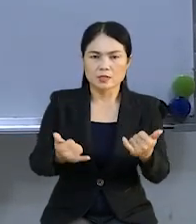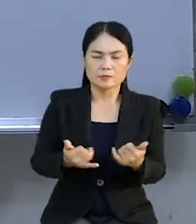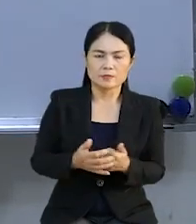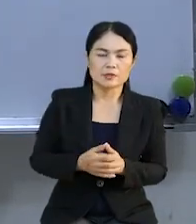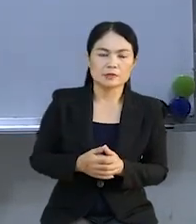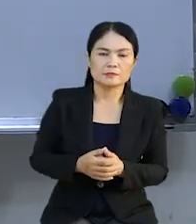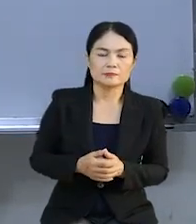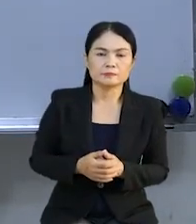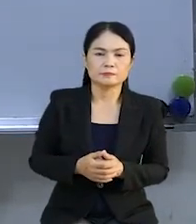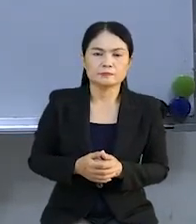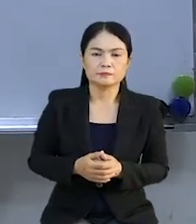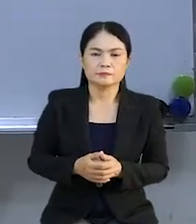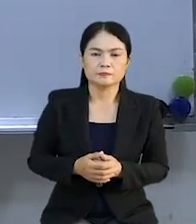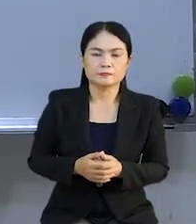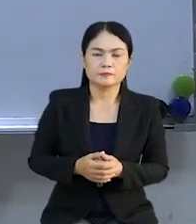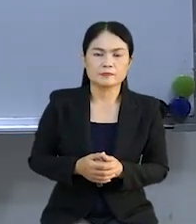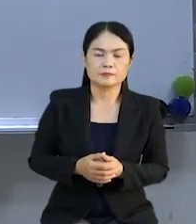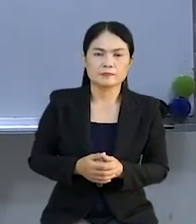ណា